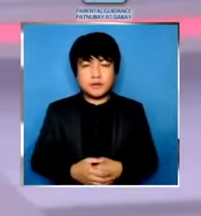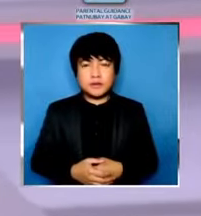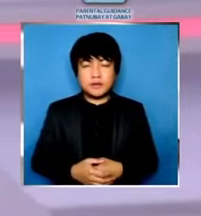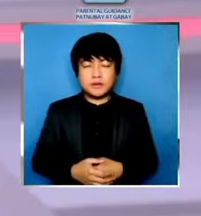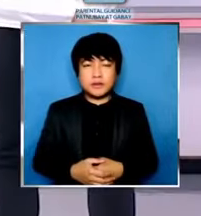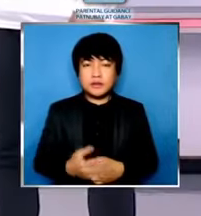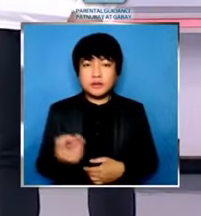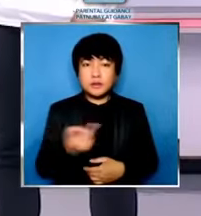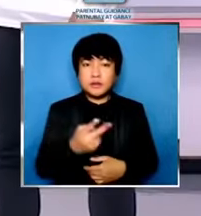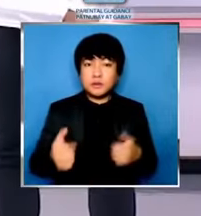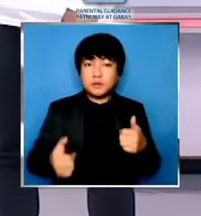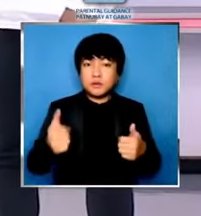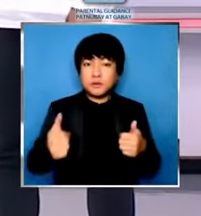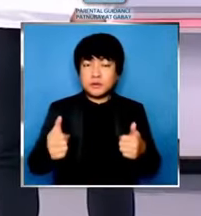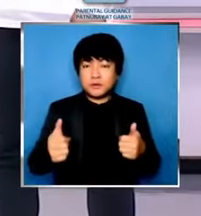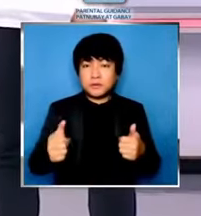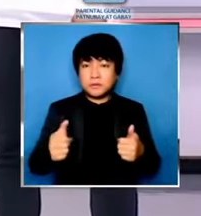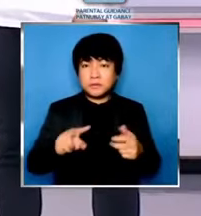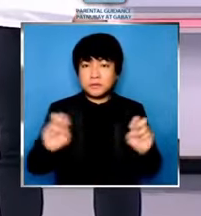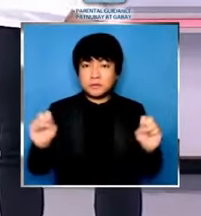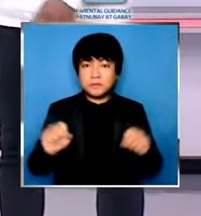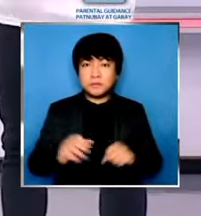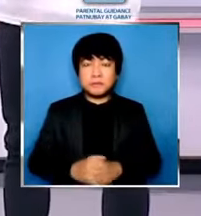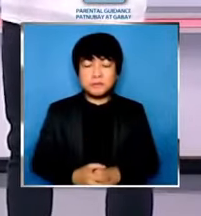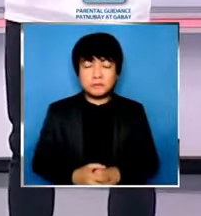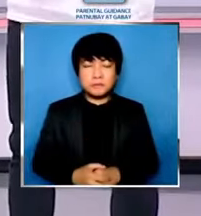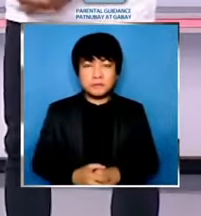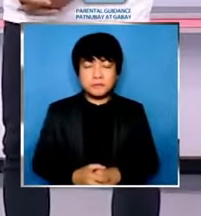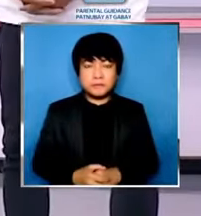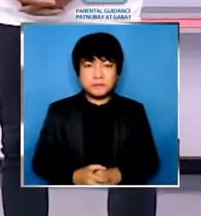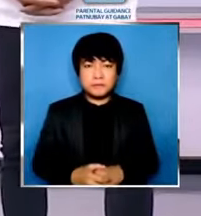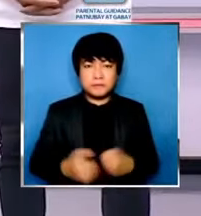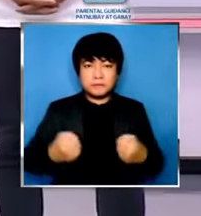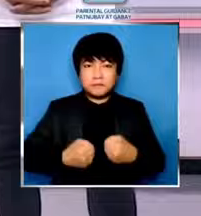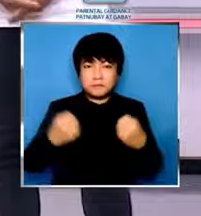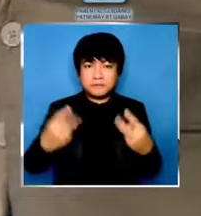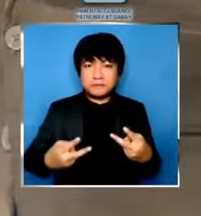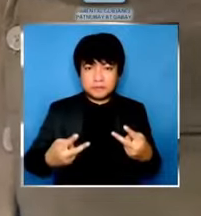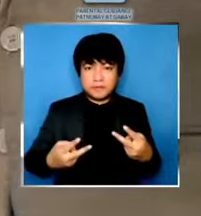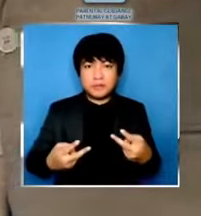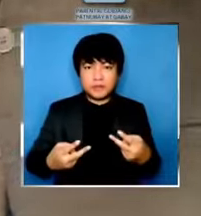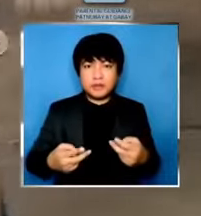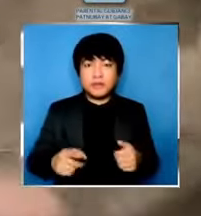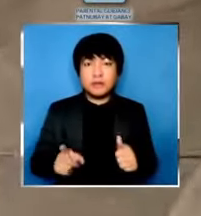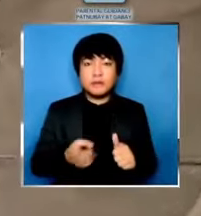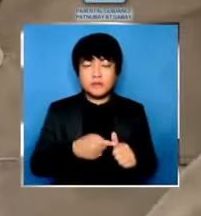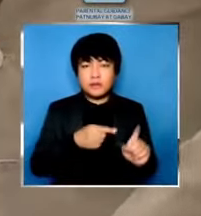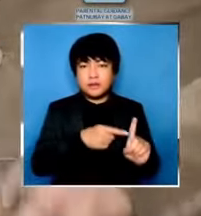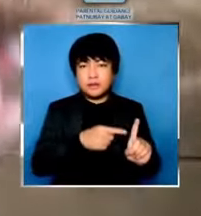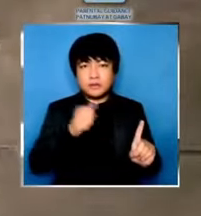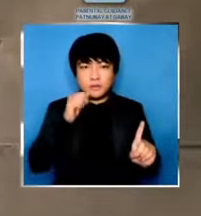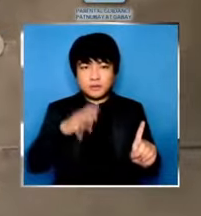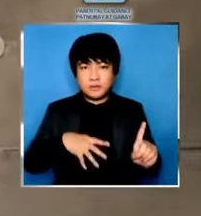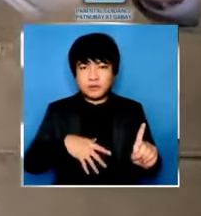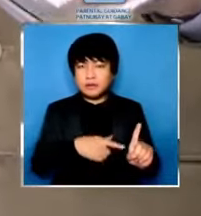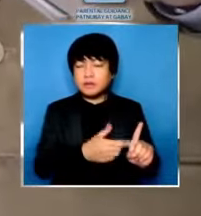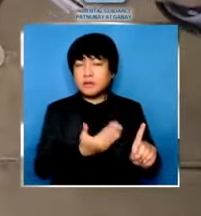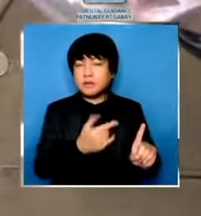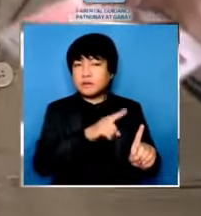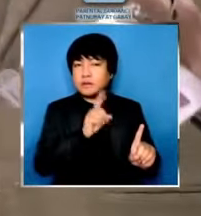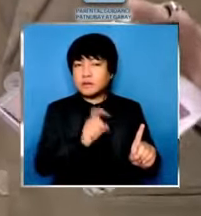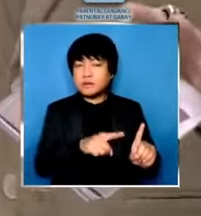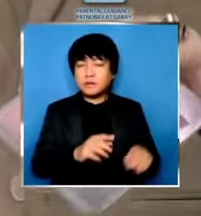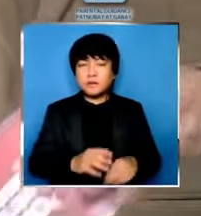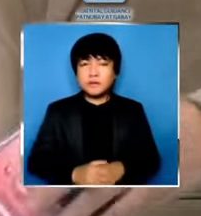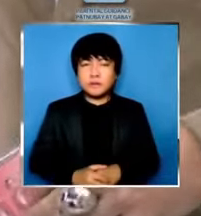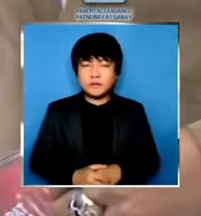Go! Kim Patsu! Okay, Jemery, ikaw ang unang hahamon. Etong tanong. Sa limang